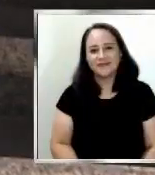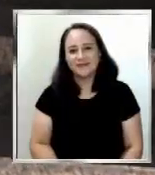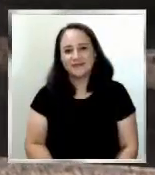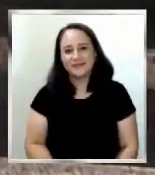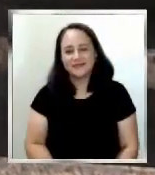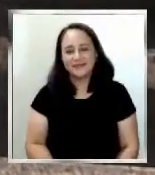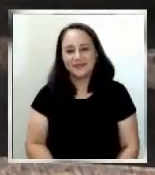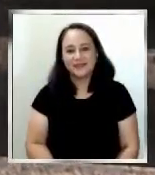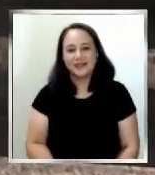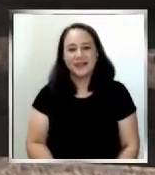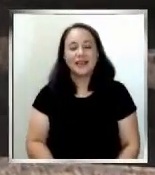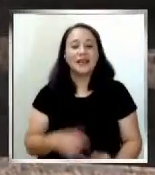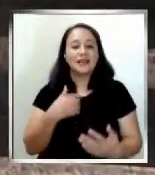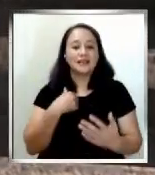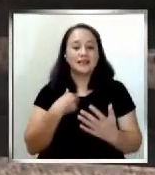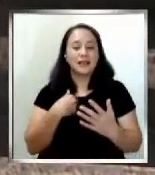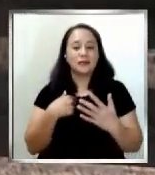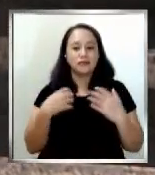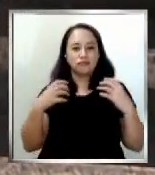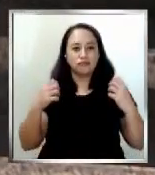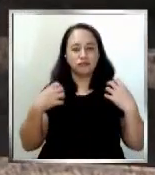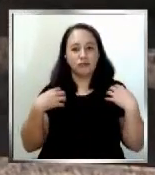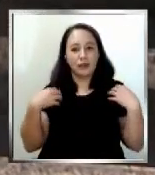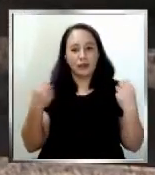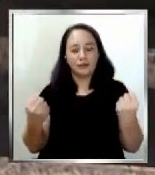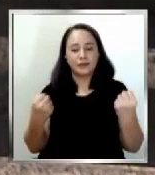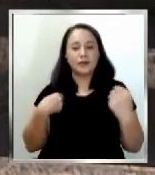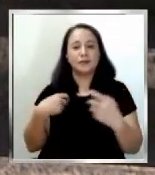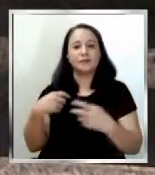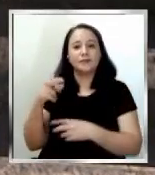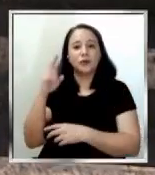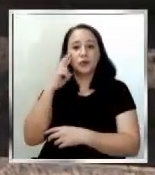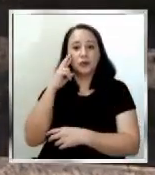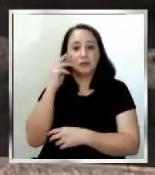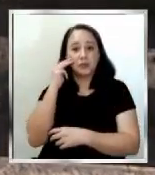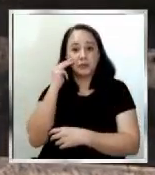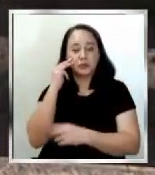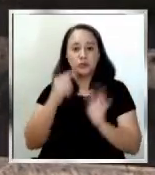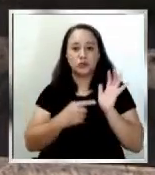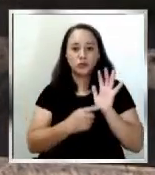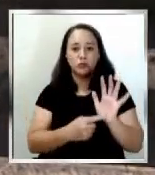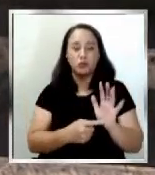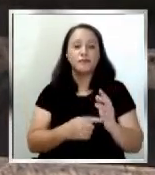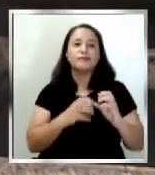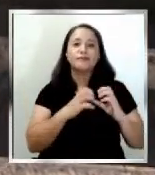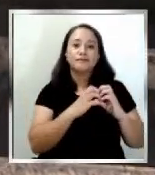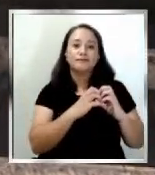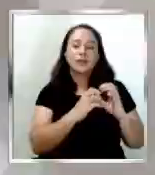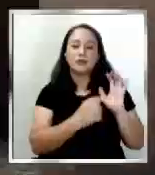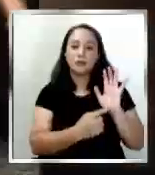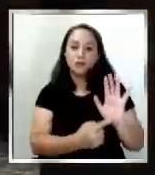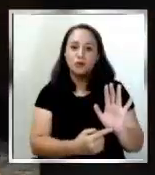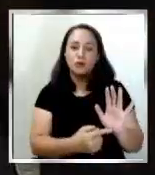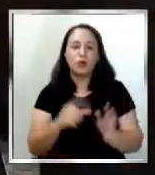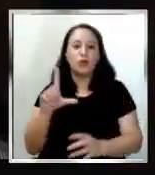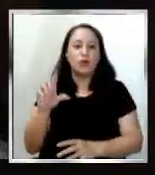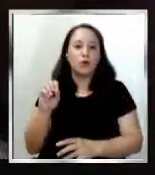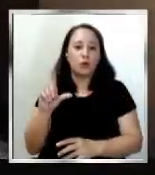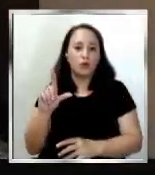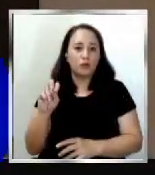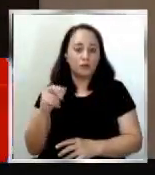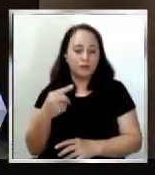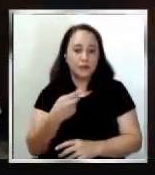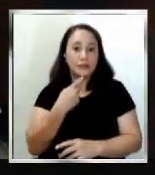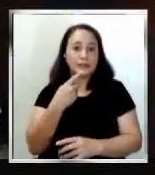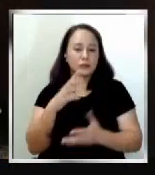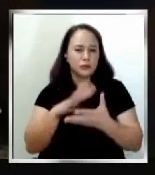Mas physically fit at better version daw ni Ruru Madrid ang kanyang ibibida sa upcoming Kapuso serie na Lolong. Kwento ni Ruru, kinarir